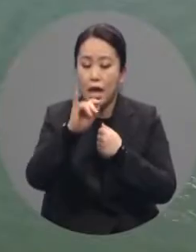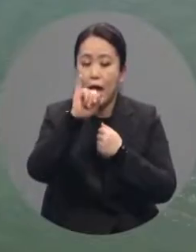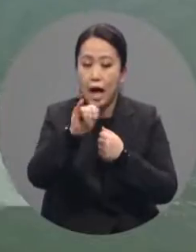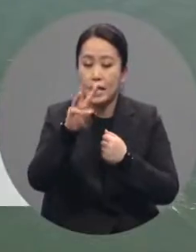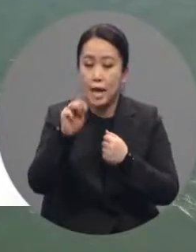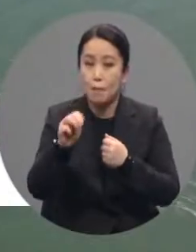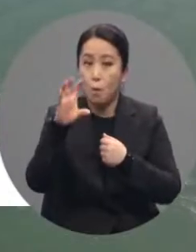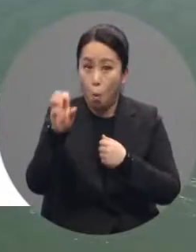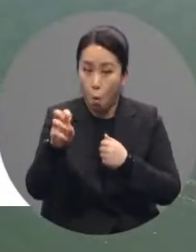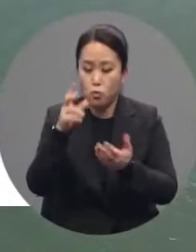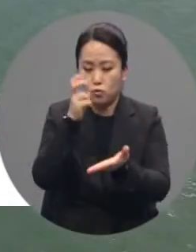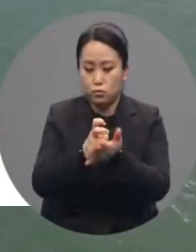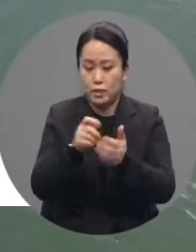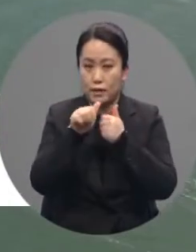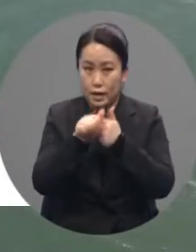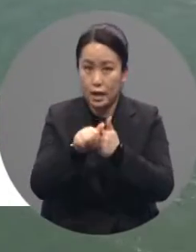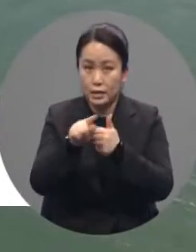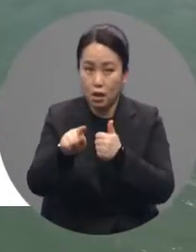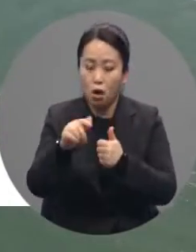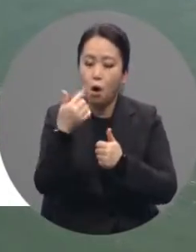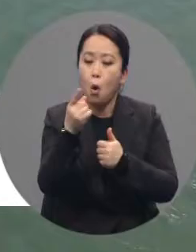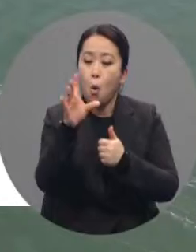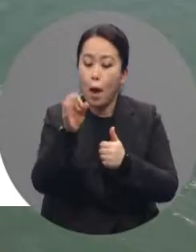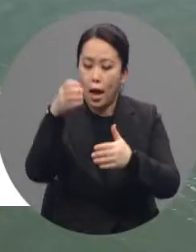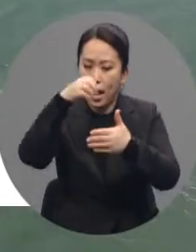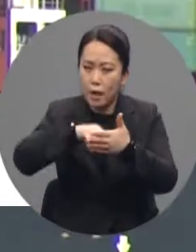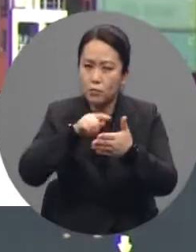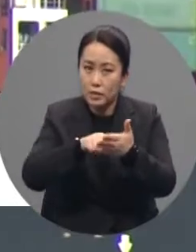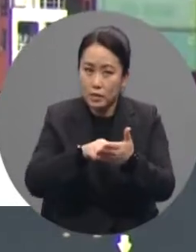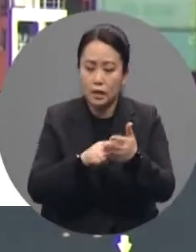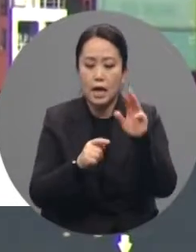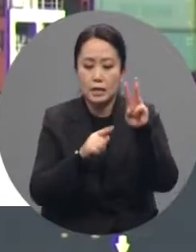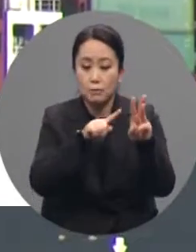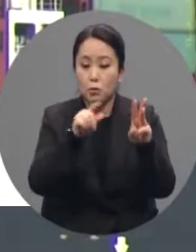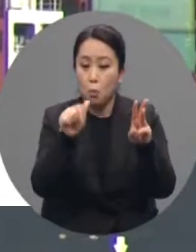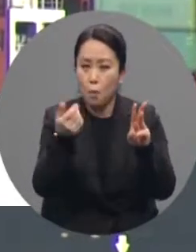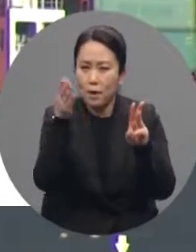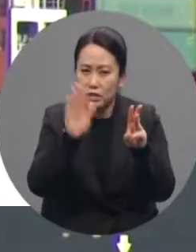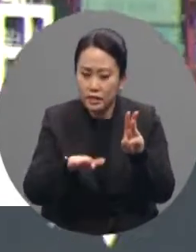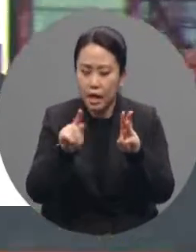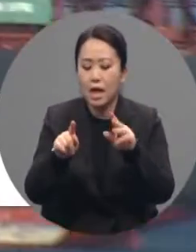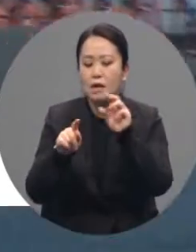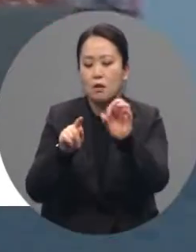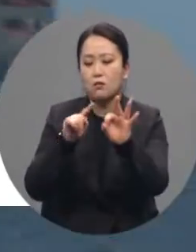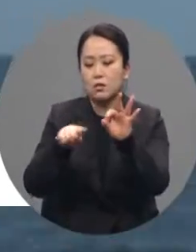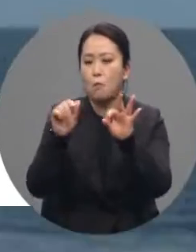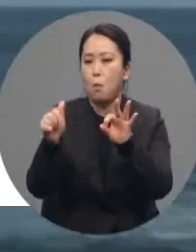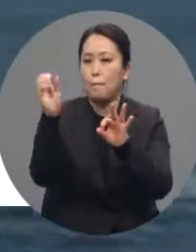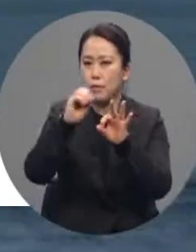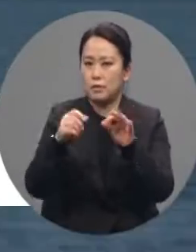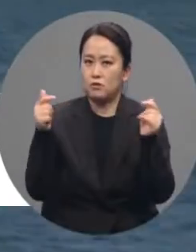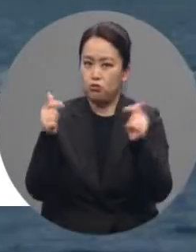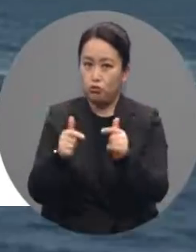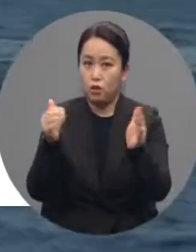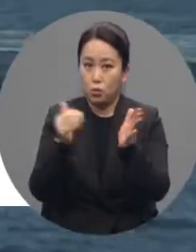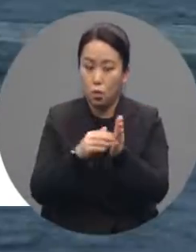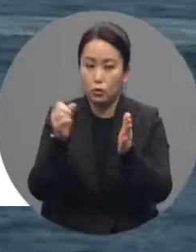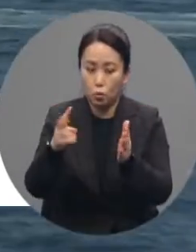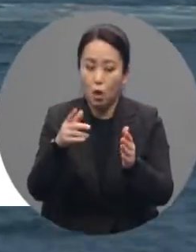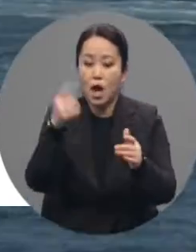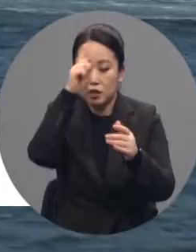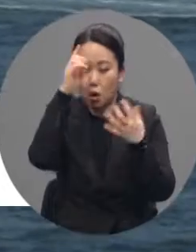연료유 황함유량이 3.5%에서 0.5%로 줄었고 정부가 부산항을 배출 규제 해역으로